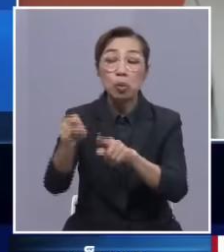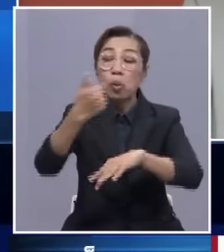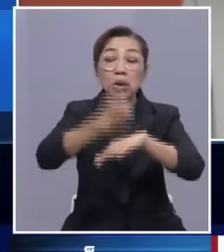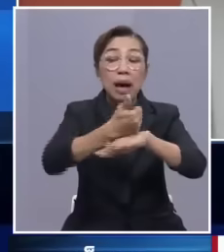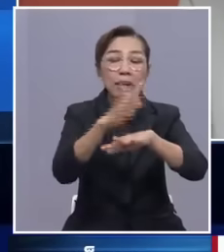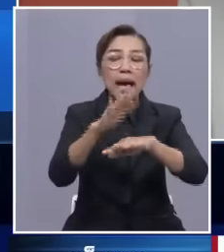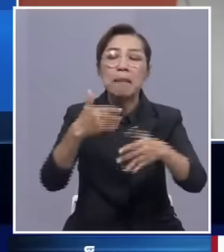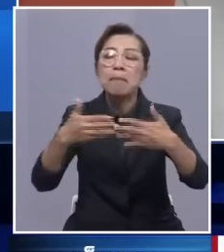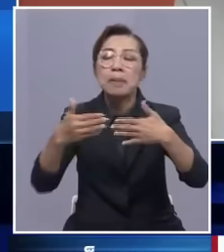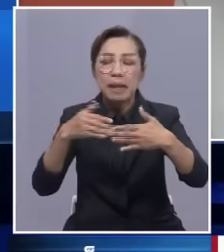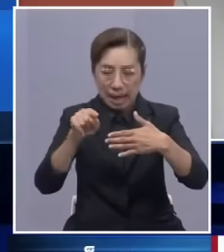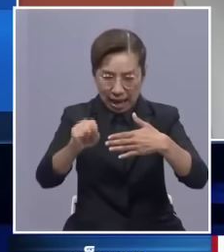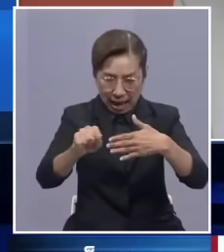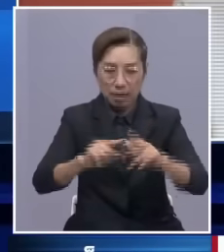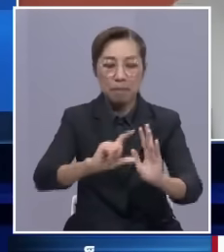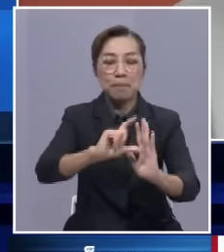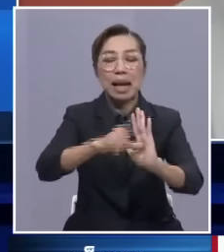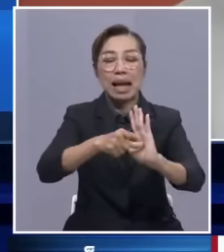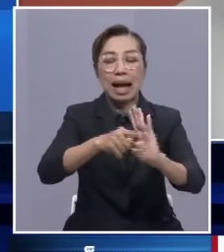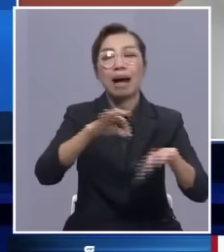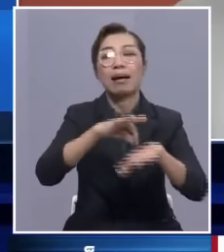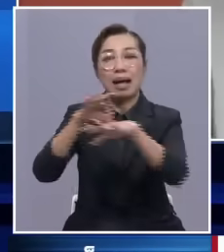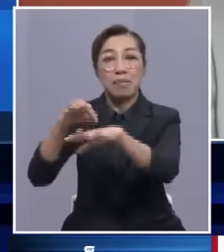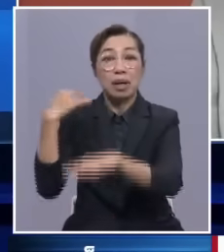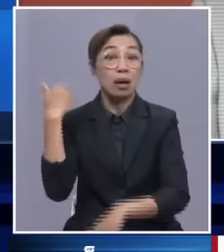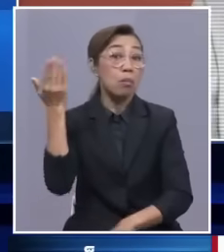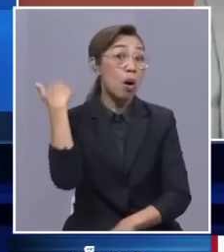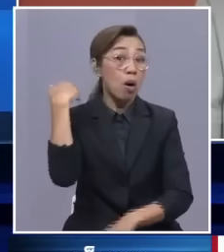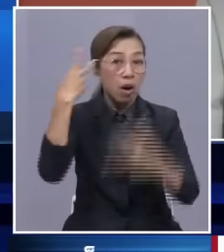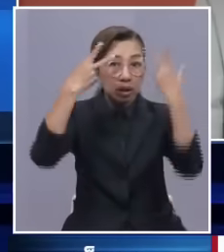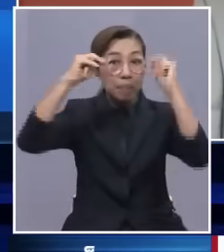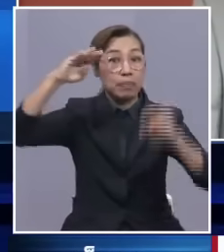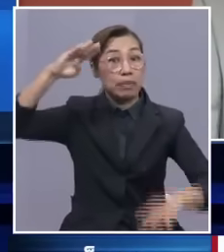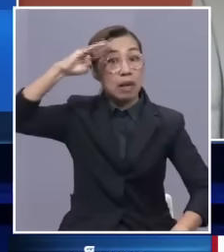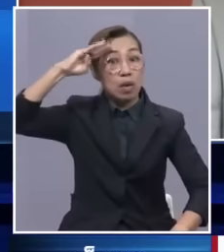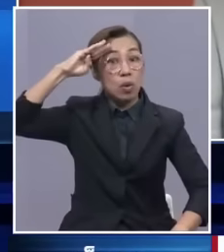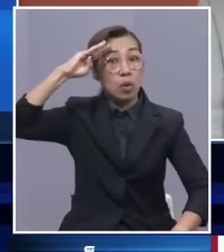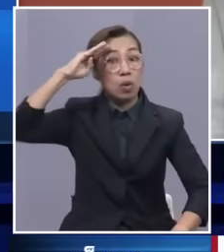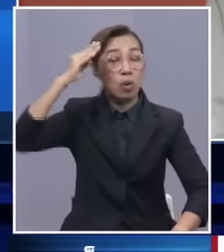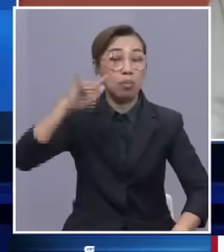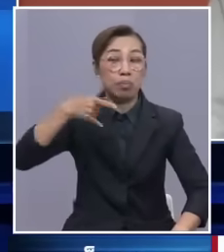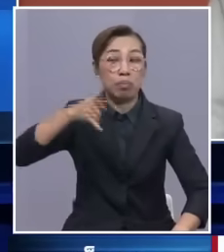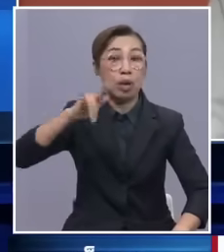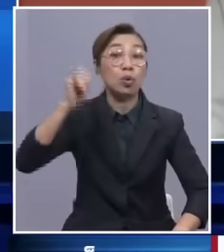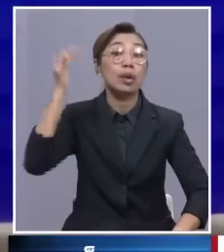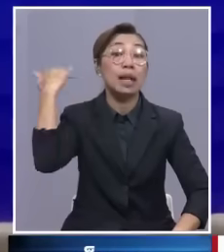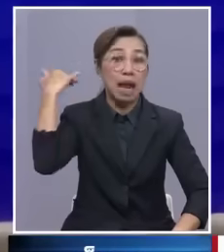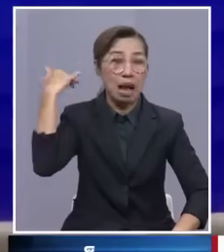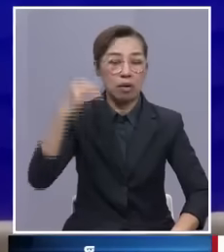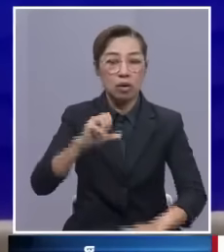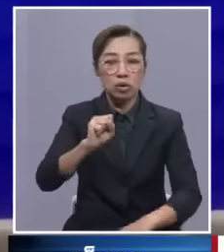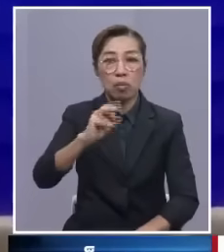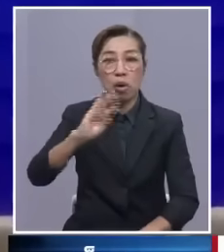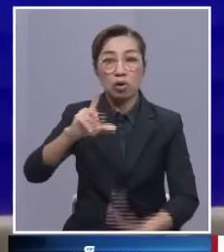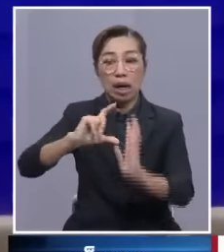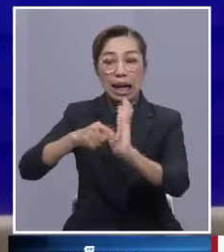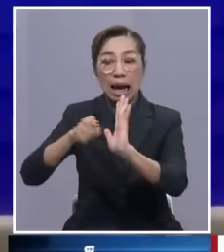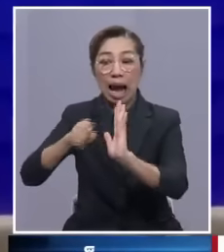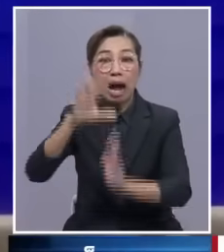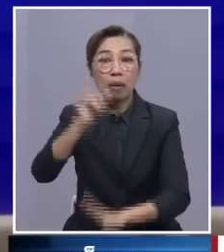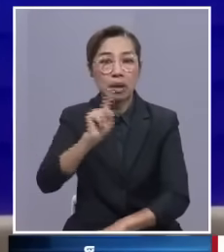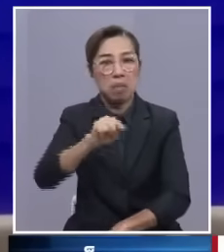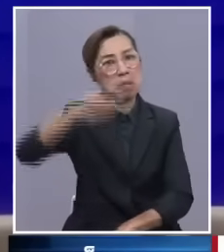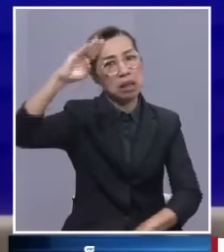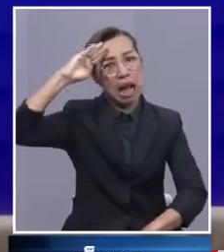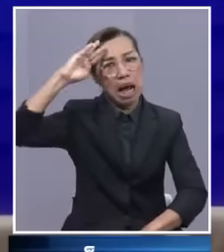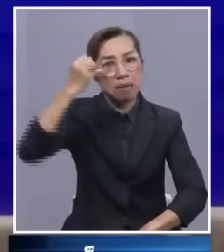าธิการสมช.ซึ่งถ้าเป็นสมัยบิ๊กตู่เนี่ยทุกคนที่ดำรงตำแหน่งเลขาสมช.จะเป็นฝั่งของทหารเป็นฝั่งมาจากทางกองทัพนะ